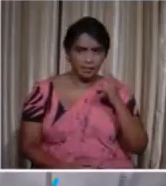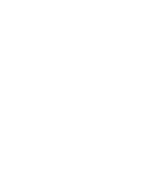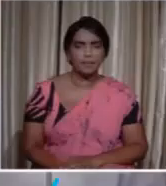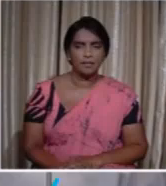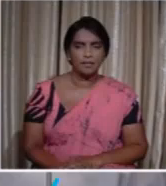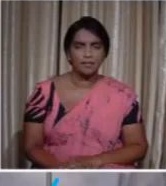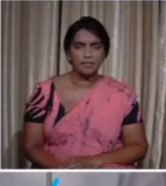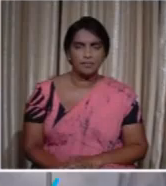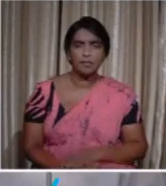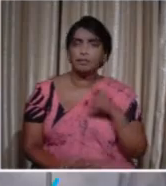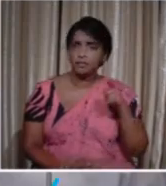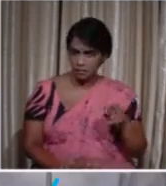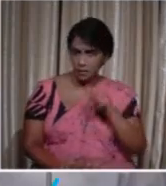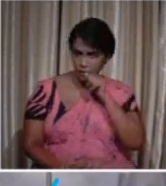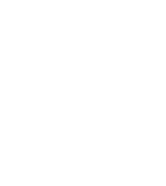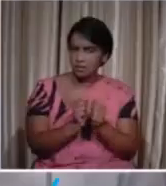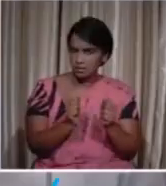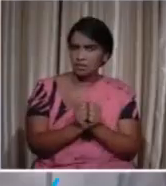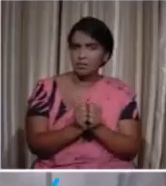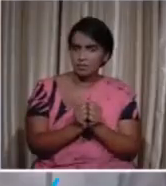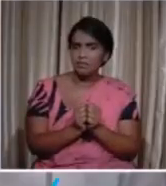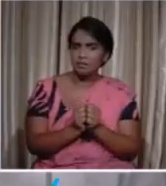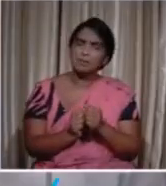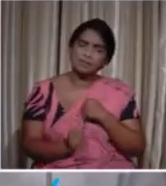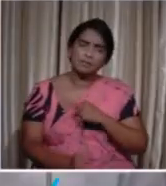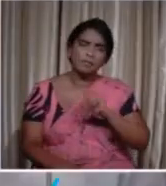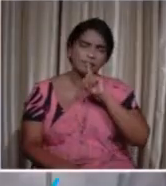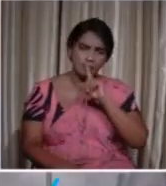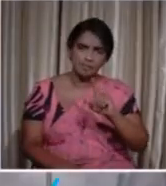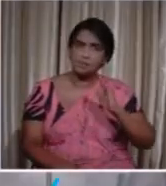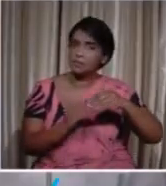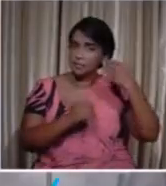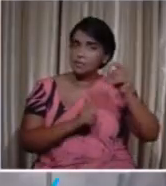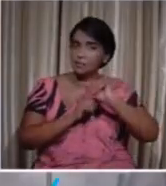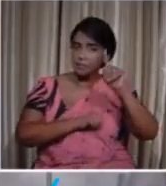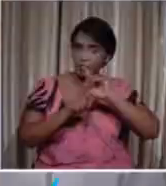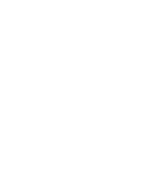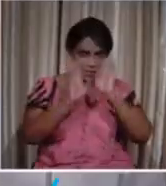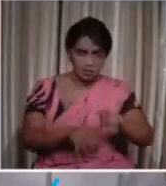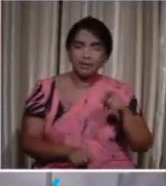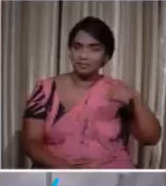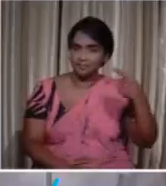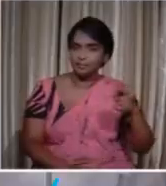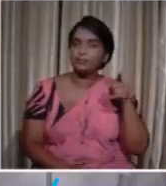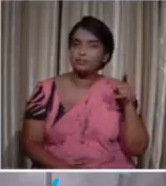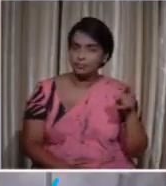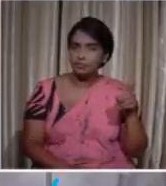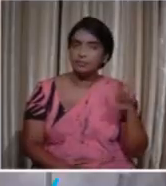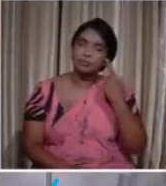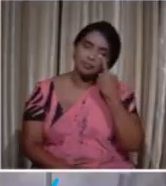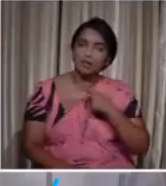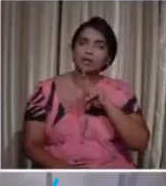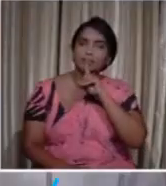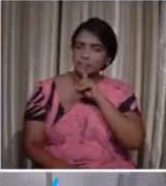පිට කියන්නේ. ඉතින් මේකද මේ පාර්ලිමේන්තුවේ සිදුවෙන්නේ? මම ඔබතුමාට කියනවා එන පාර්ලිමේන්තු සතිය අවසන් වෙනකොට එතුමා කනගාටුව